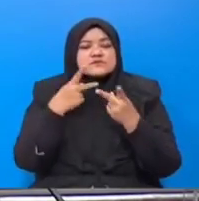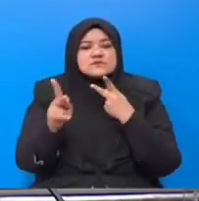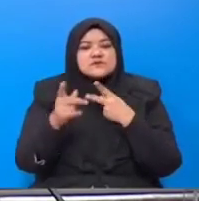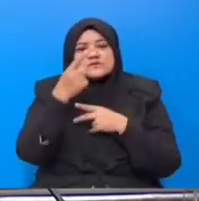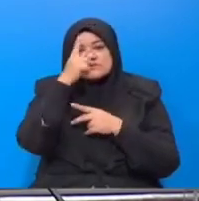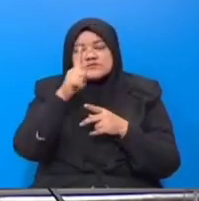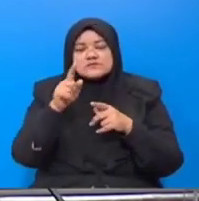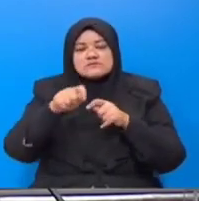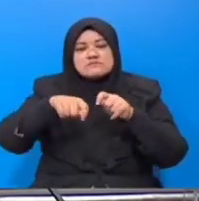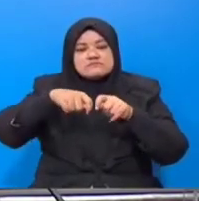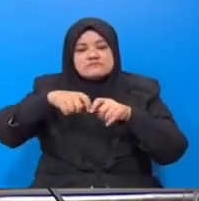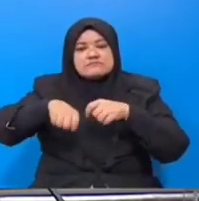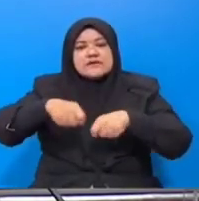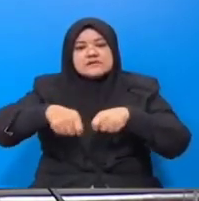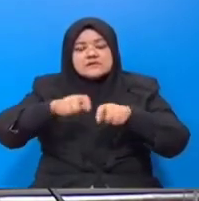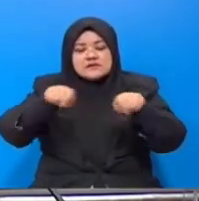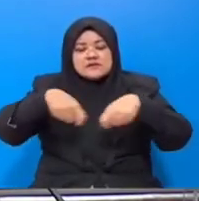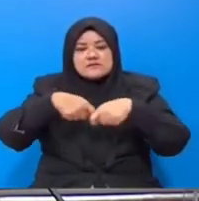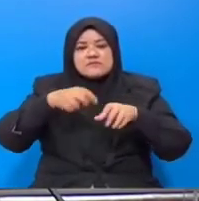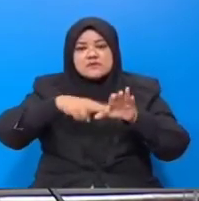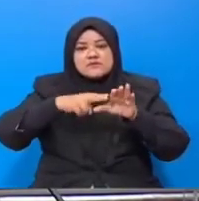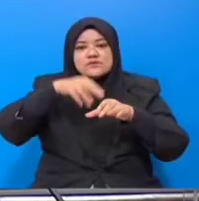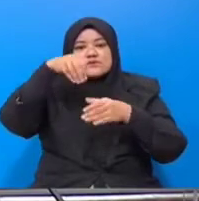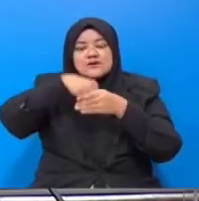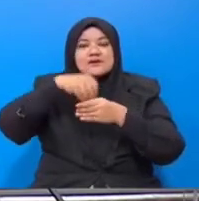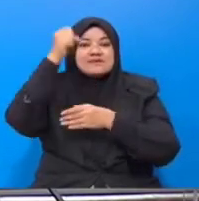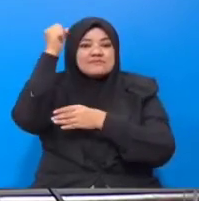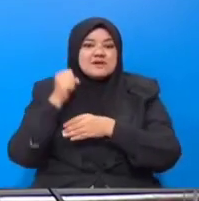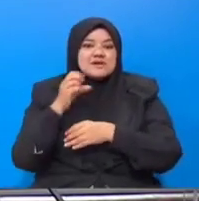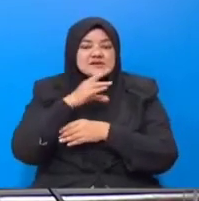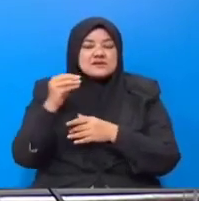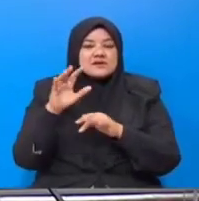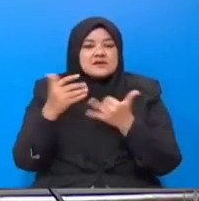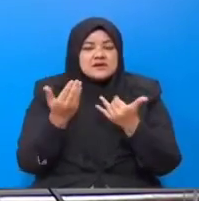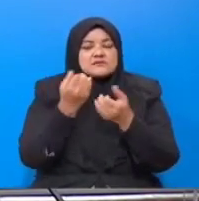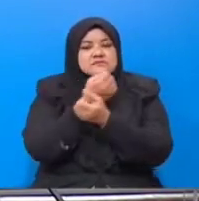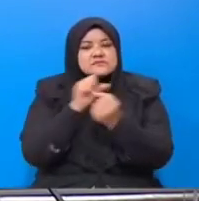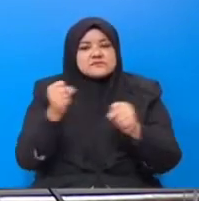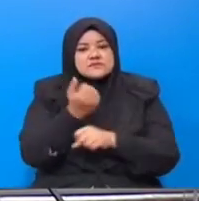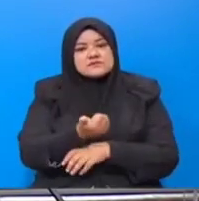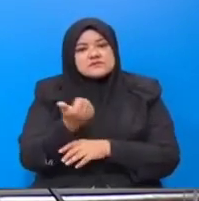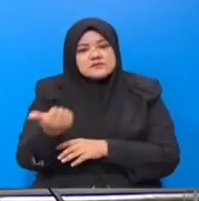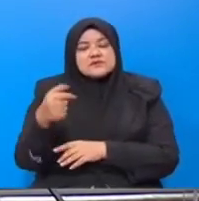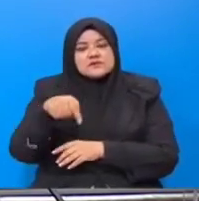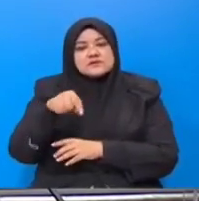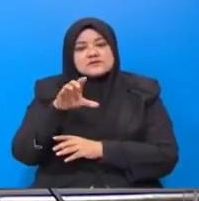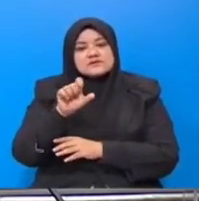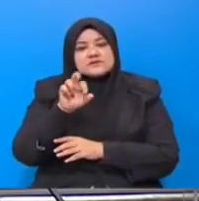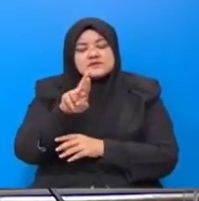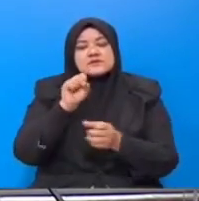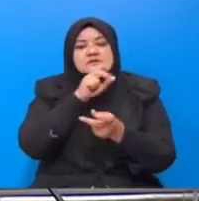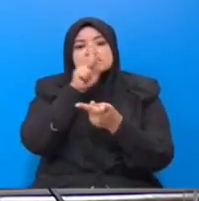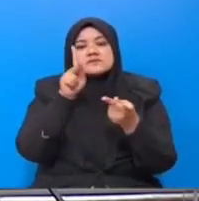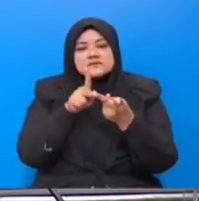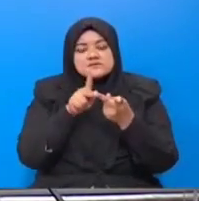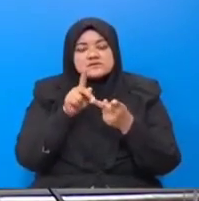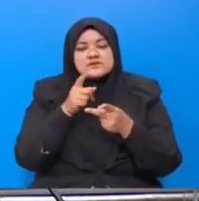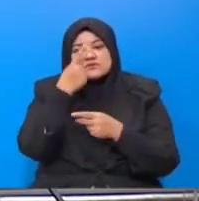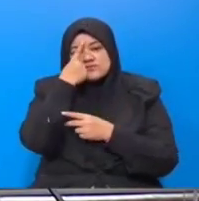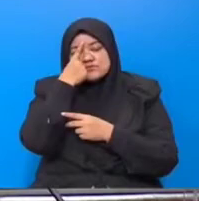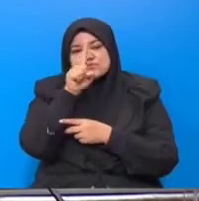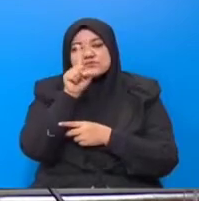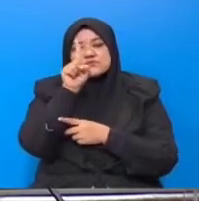tidak sesuai untuk dipasang diatas tempat duduk di dalam base juga kekangan menyediakan peralatan CRS yang bersesuaian